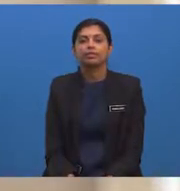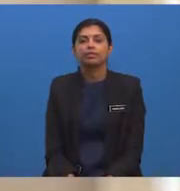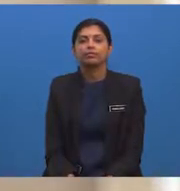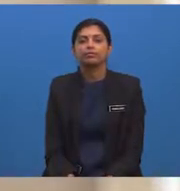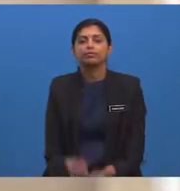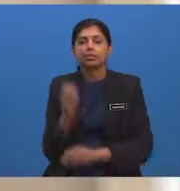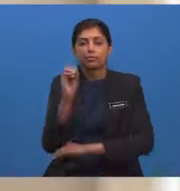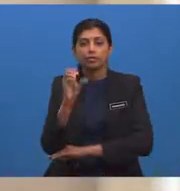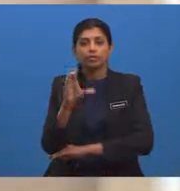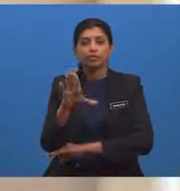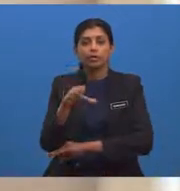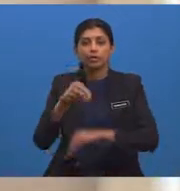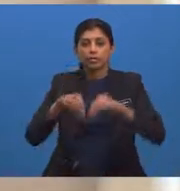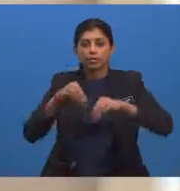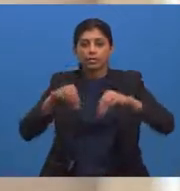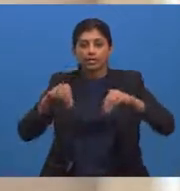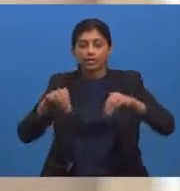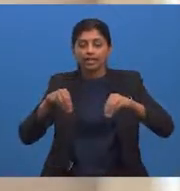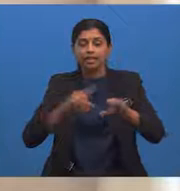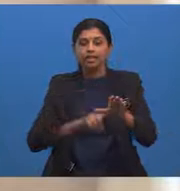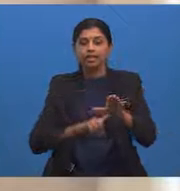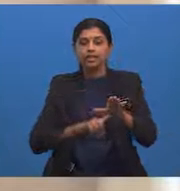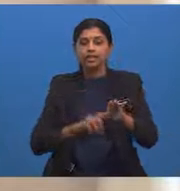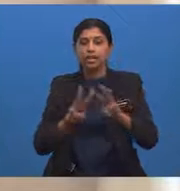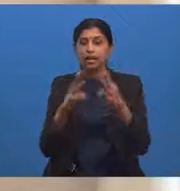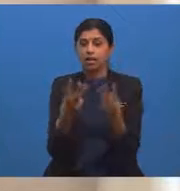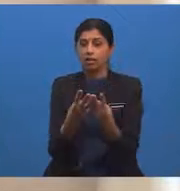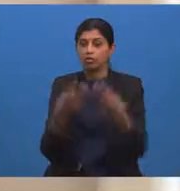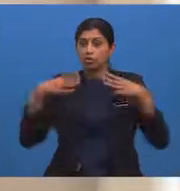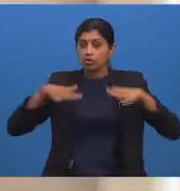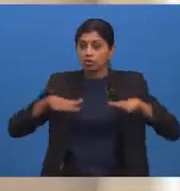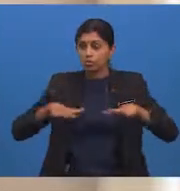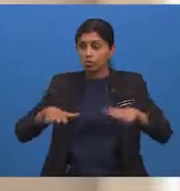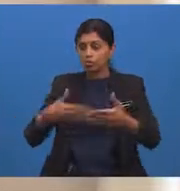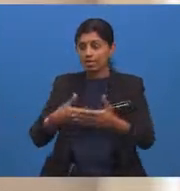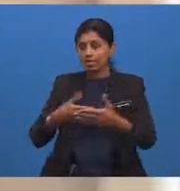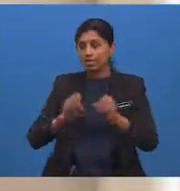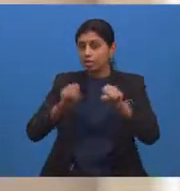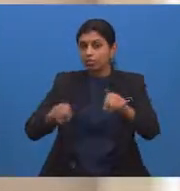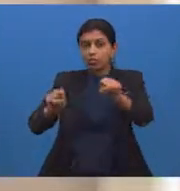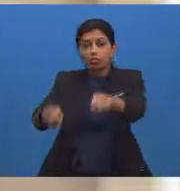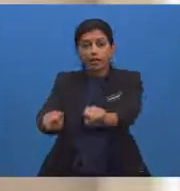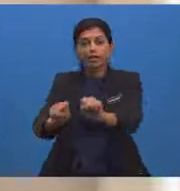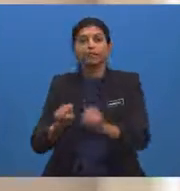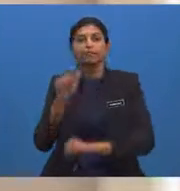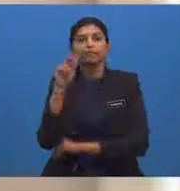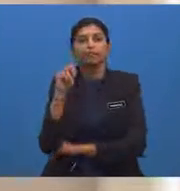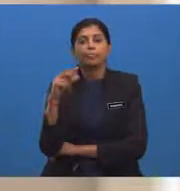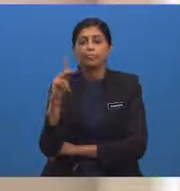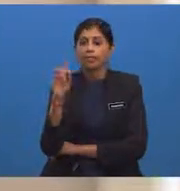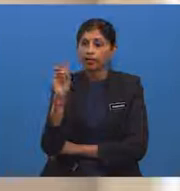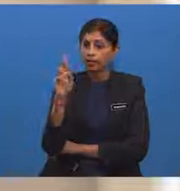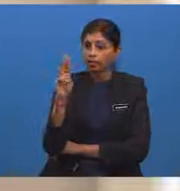memperkembangkan kegiatan pertanian di kawasan subur seperti lembah sungai, contohnya di Angkor dan Majapahit.